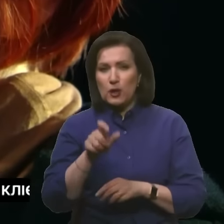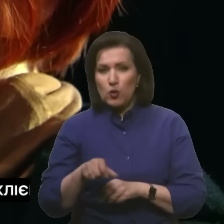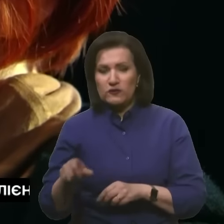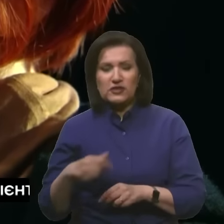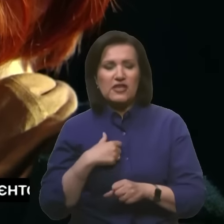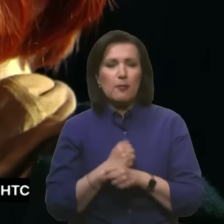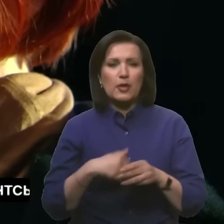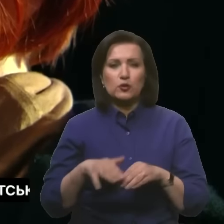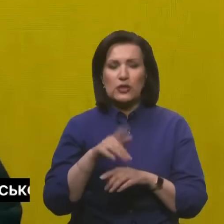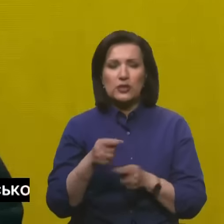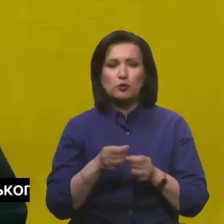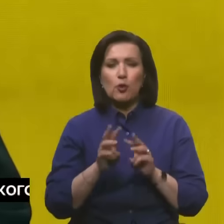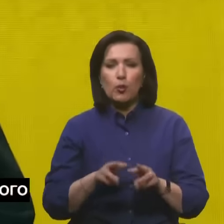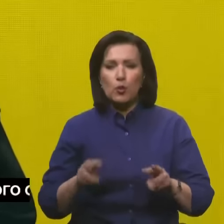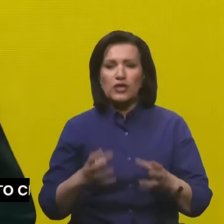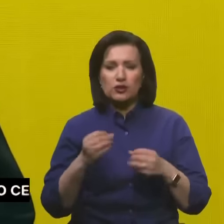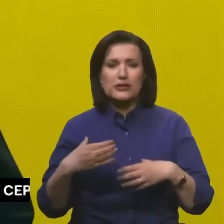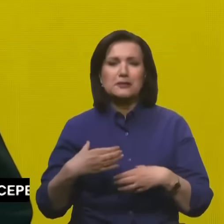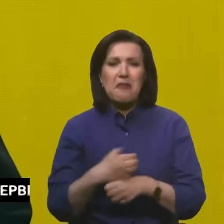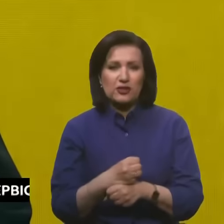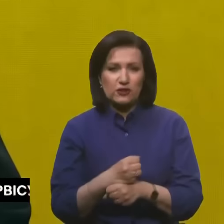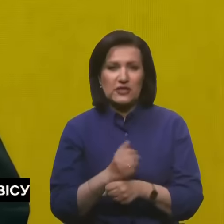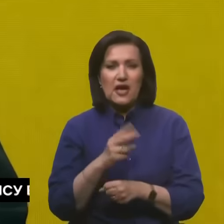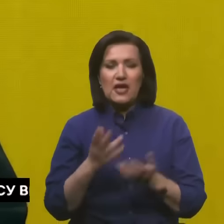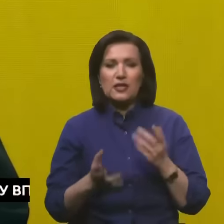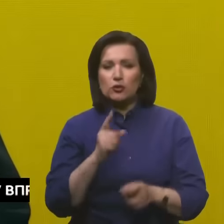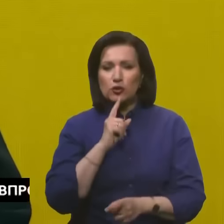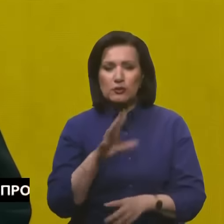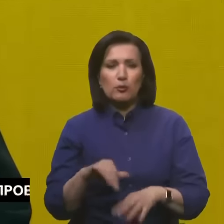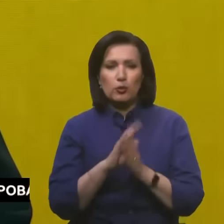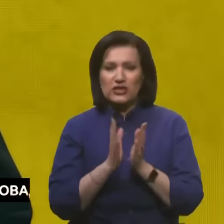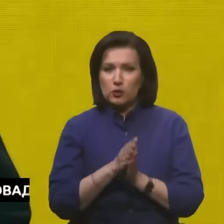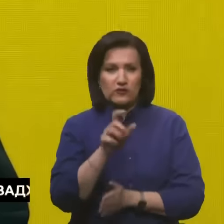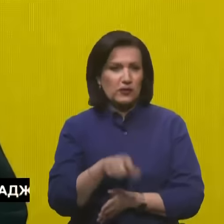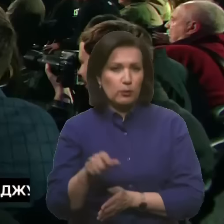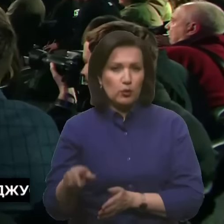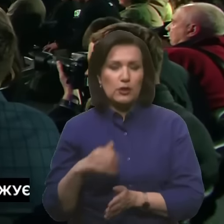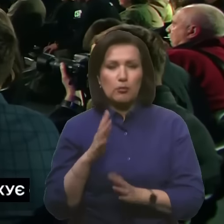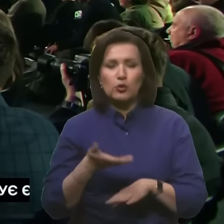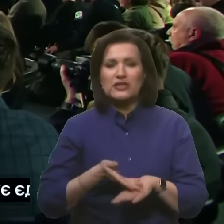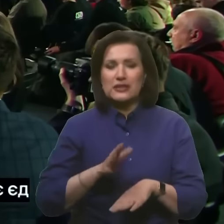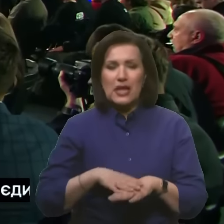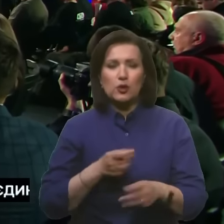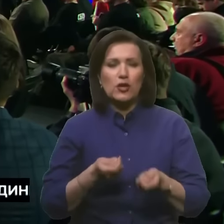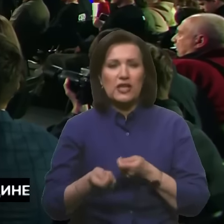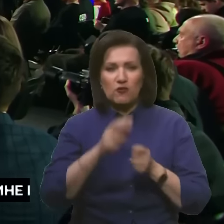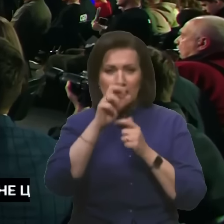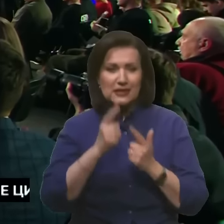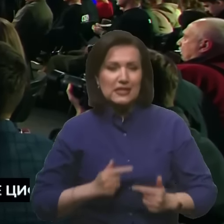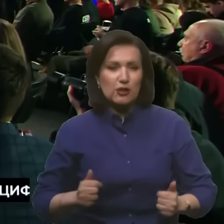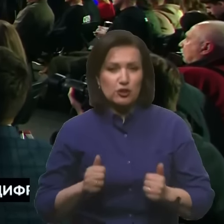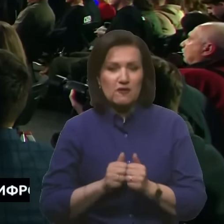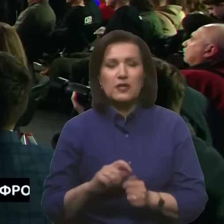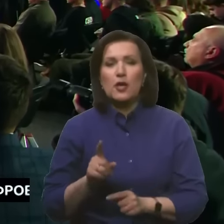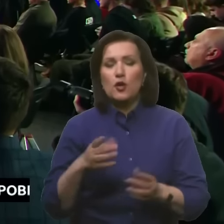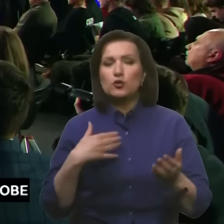над тим, щоб уряд ще зменшився. Але якщо там не буде зовсім людей, нам буде складно керувати державою.